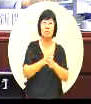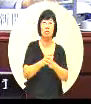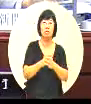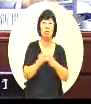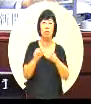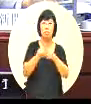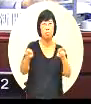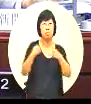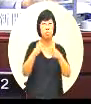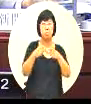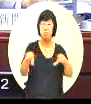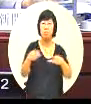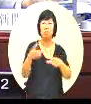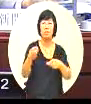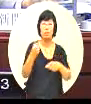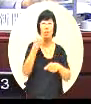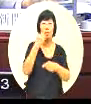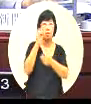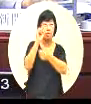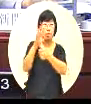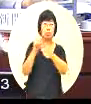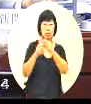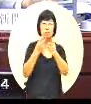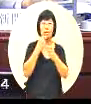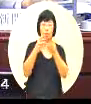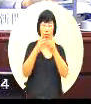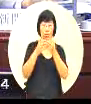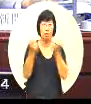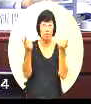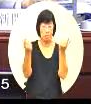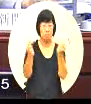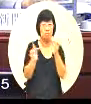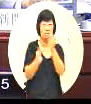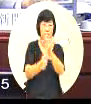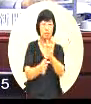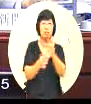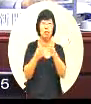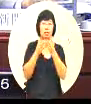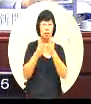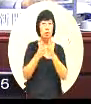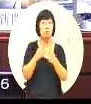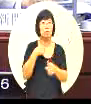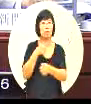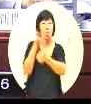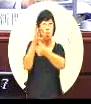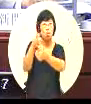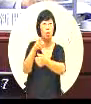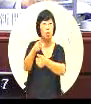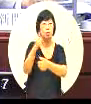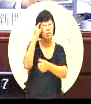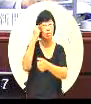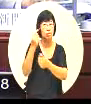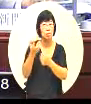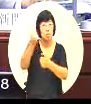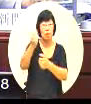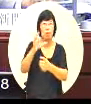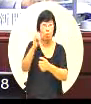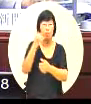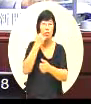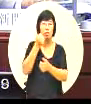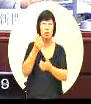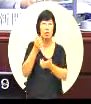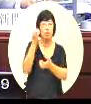要求中央用共同用这样的标准对高雄市。 那你觉得你有把握可以要多少回来？ 我没有这样的把握，我